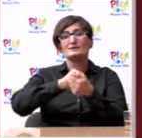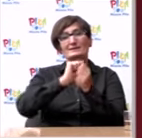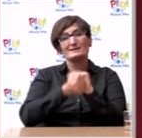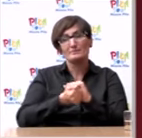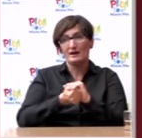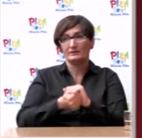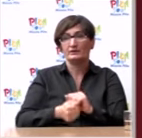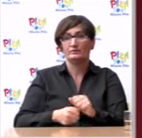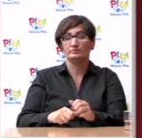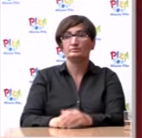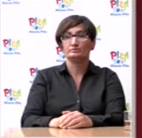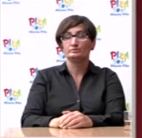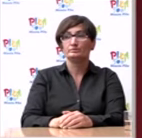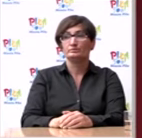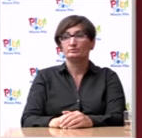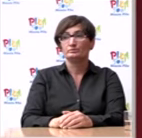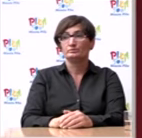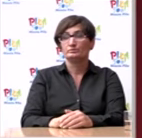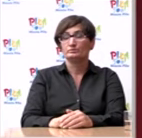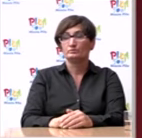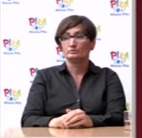zagospodarowania. To jest inny tryb formalny.